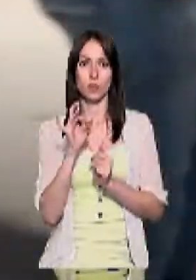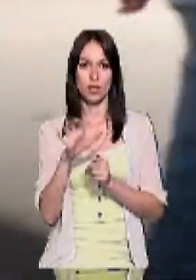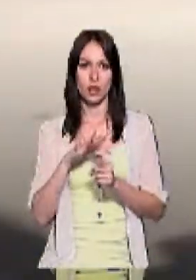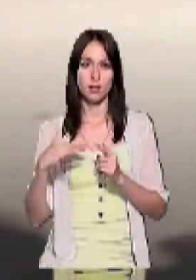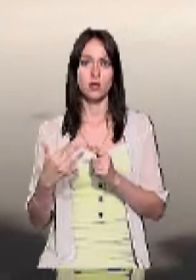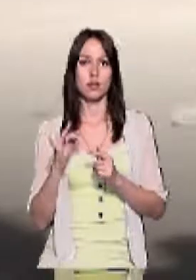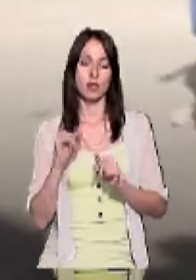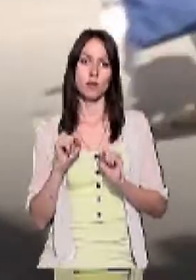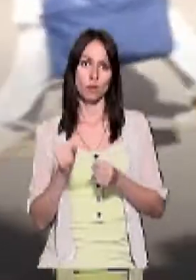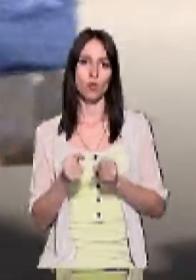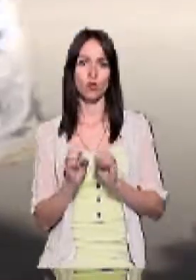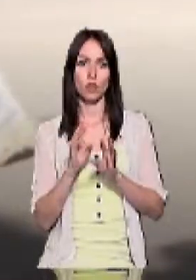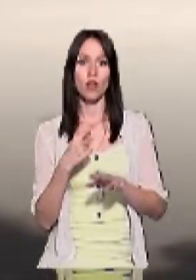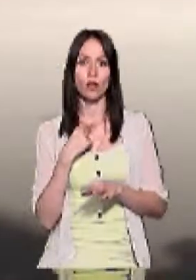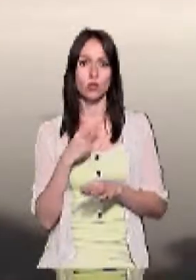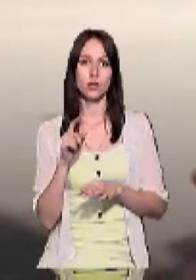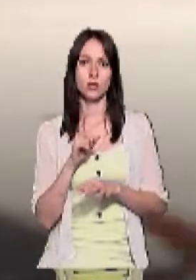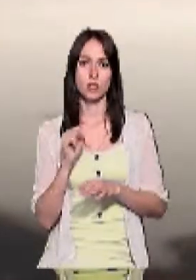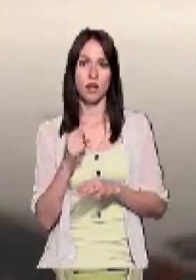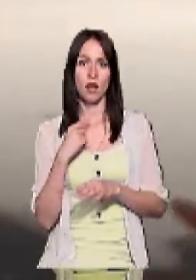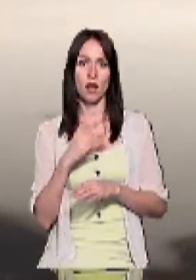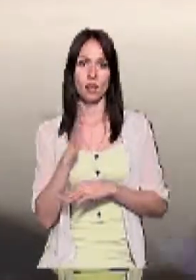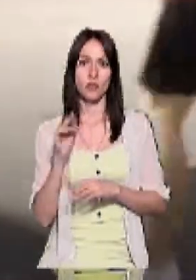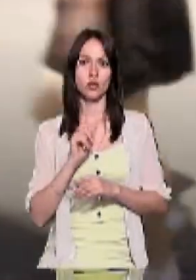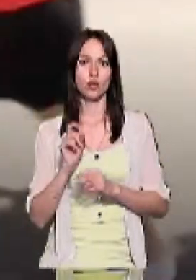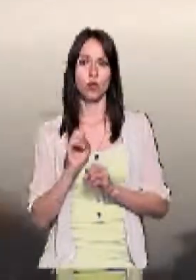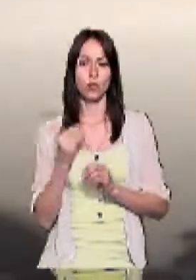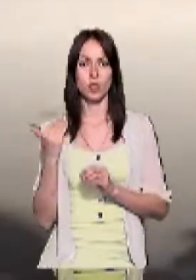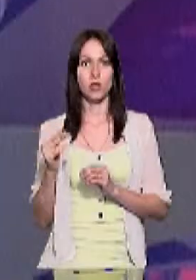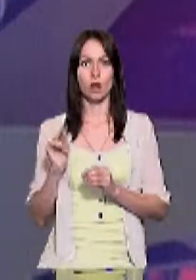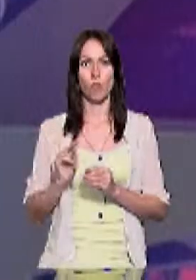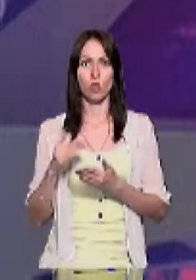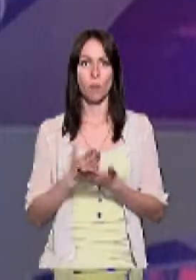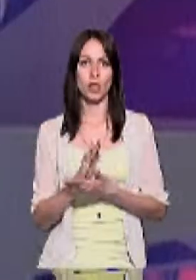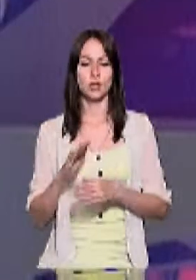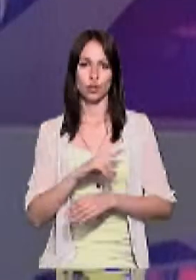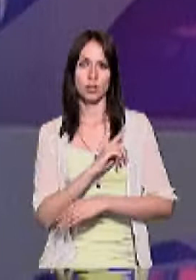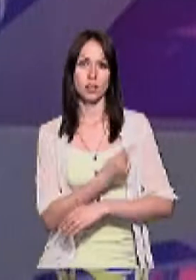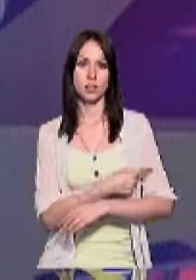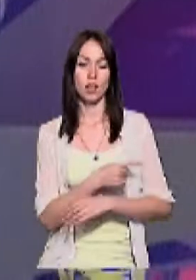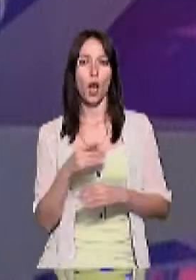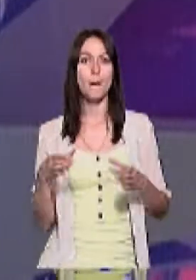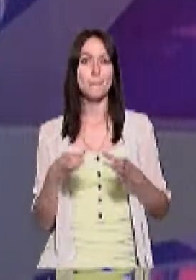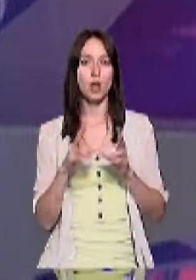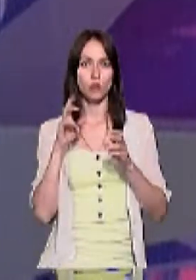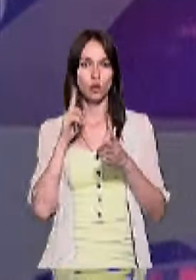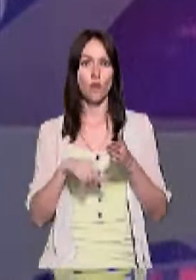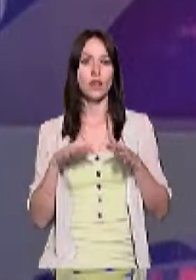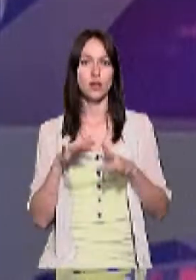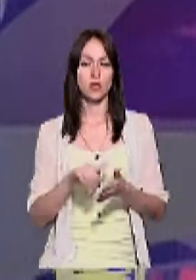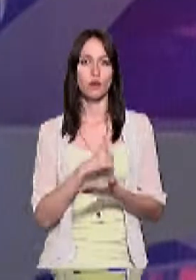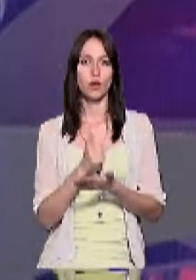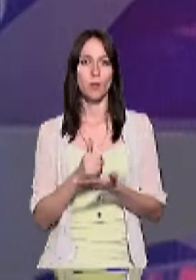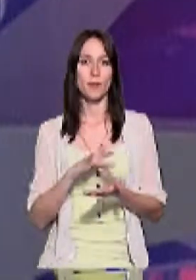потенційно можуть віддати голоси саме кандидатам від їхньої політичної сили. Партію «Довіряй ділам» очолив